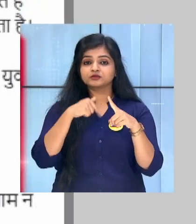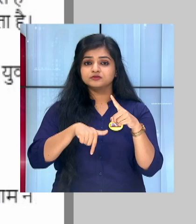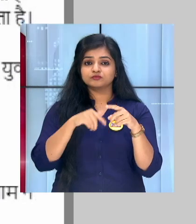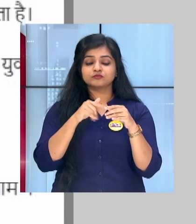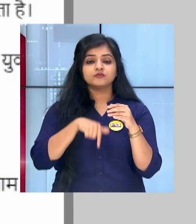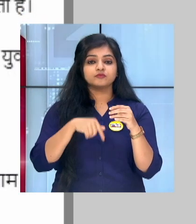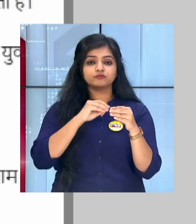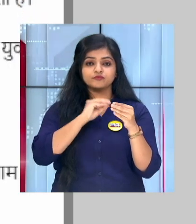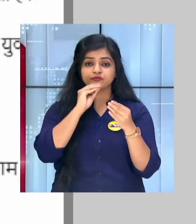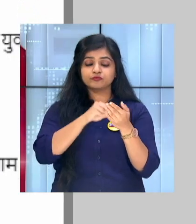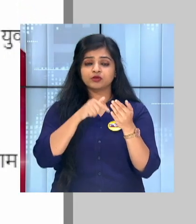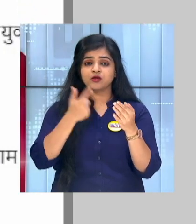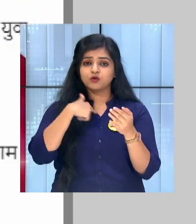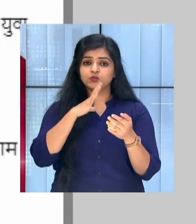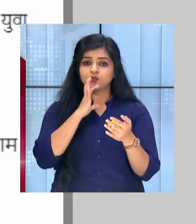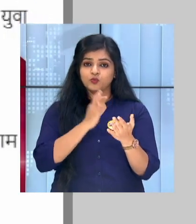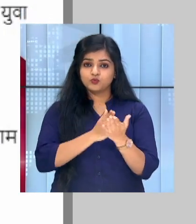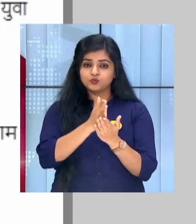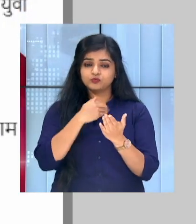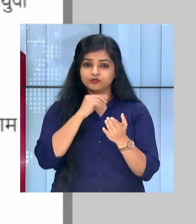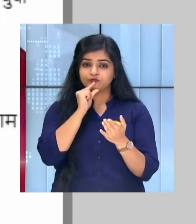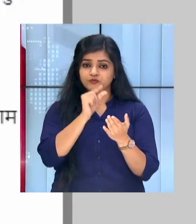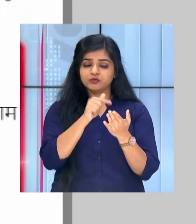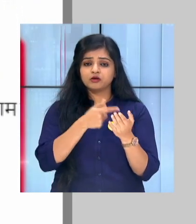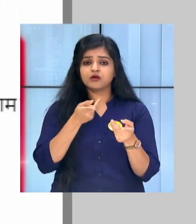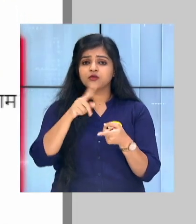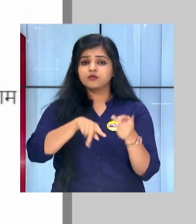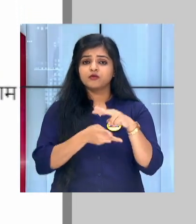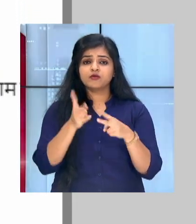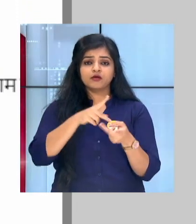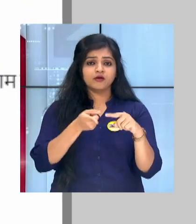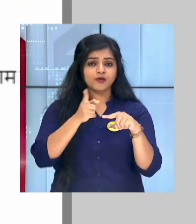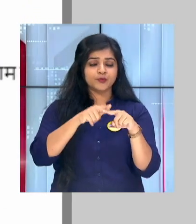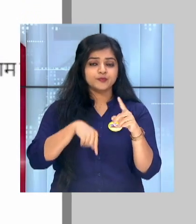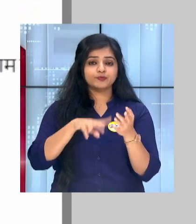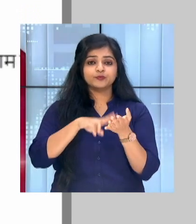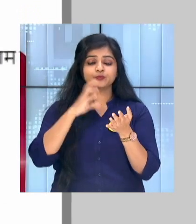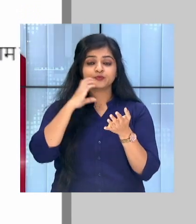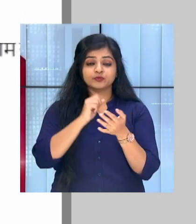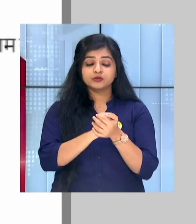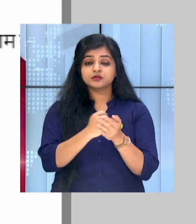താൻ പറഞ്ഞ സത്യത്തെ വളച്ചൊടിക്കാനാണ് നരേന്ദ്രമോദി ശ്രമിക്കുന്നത്. ഈ ശക്തി എന്ന് മോദി